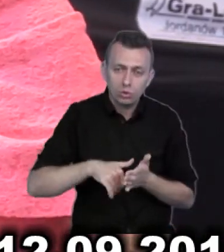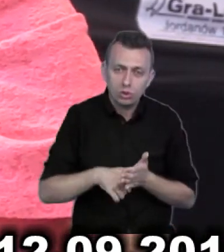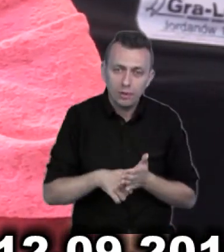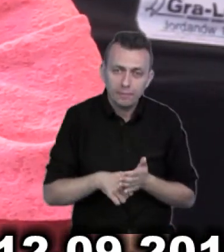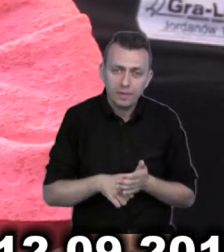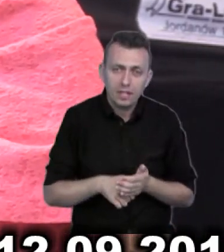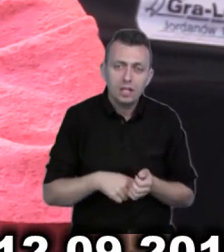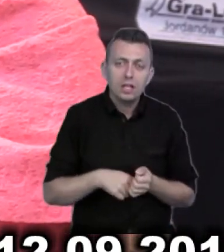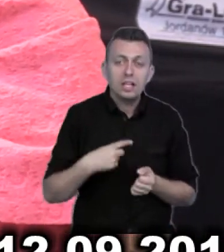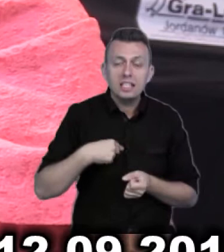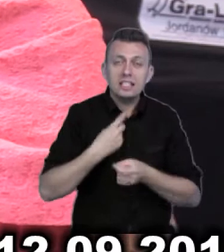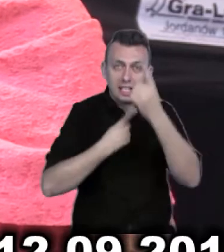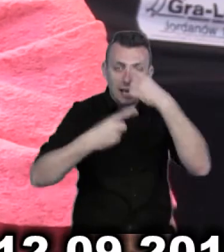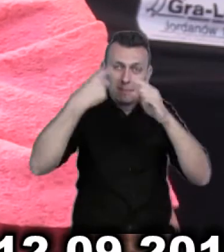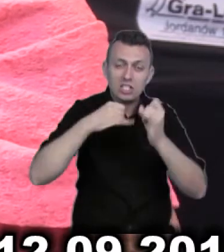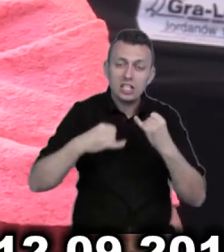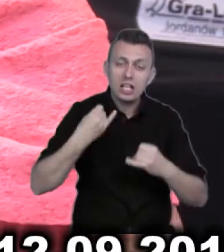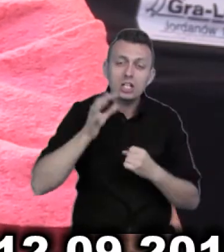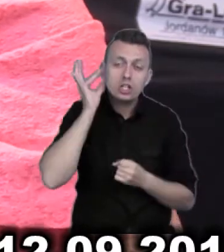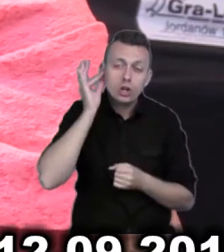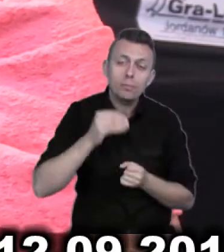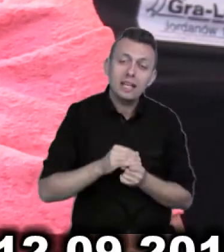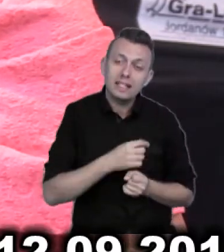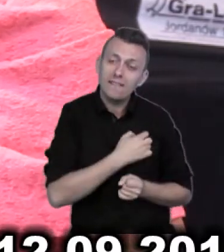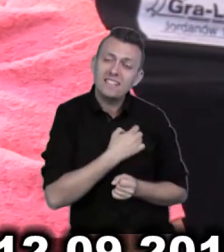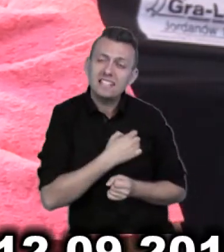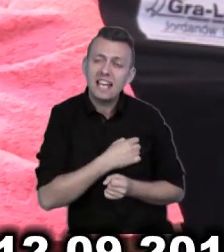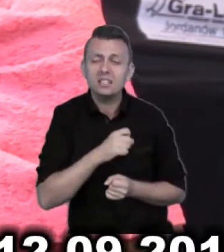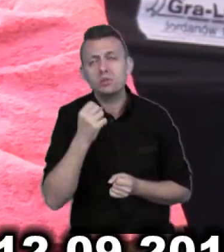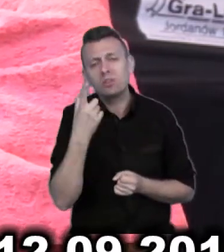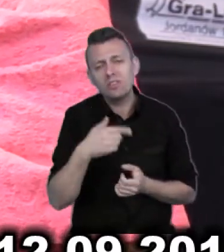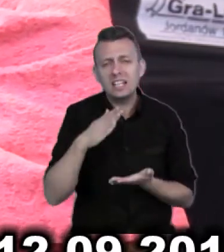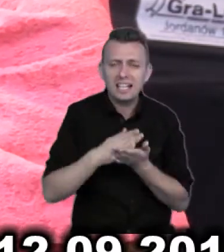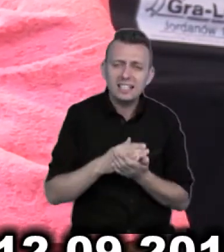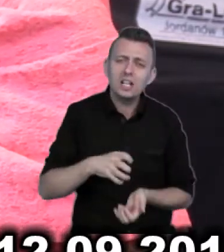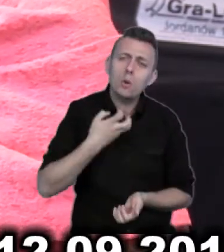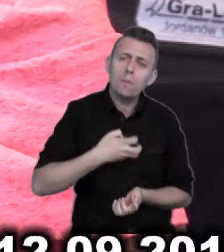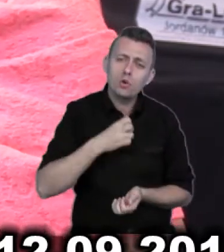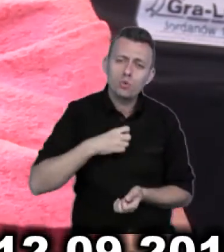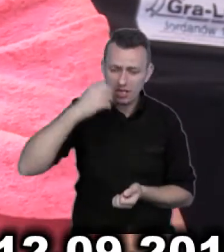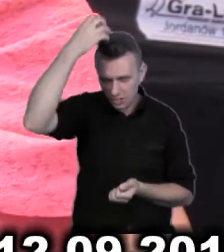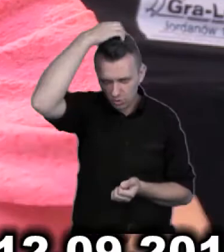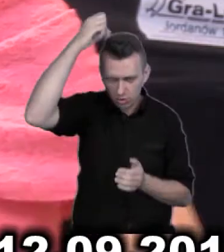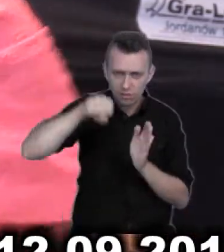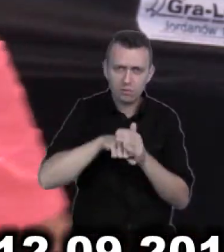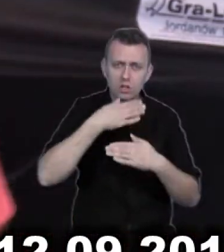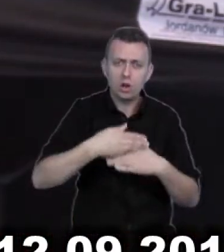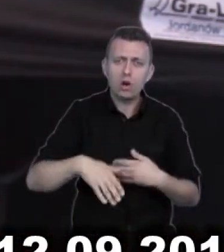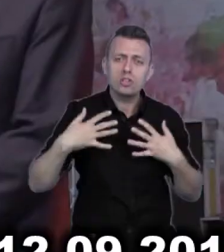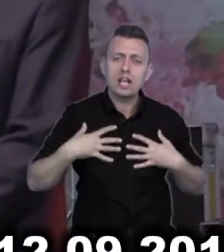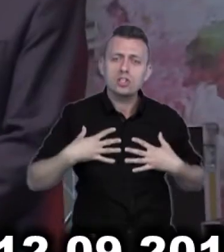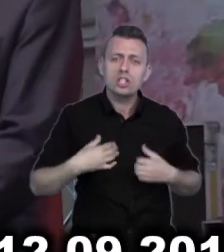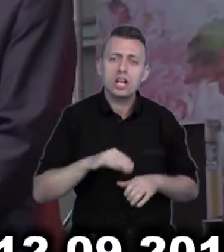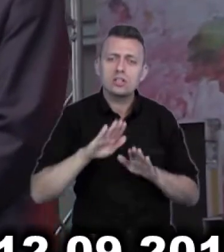głębi serca choć na chwilę poczuje się królową, to tak naprawdę zostanie nią już do końca życia. I tego ci życzę, droga